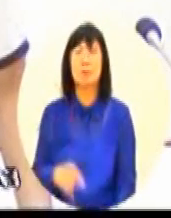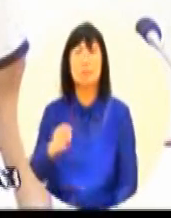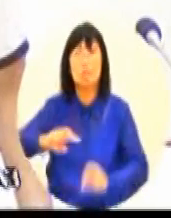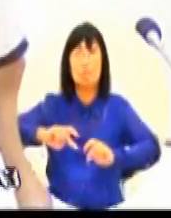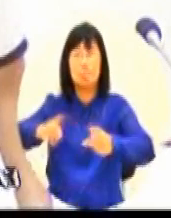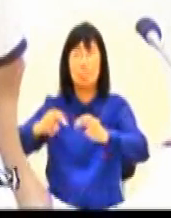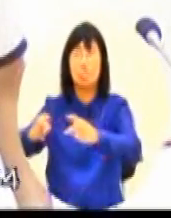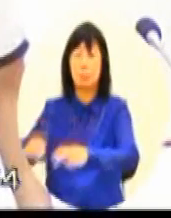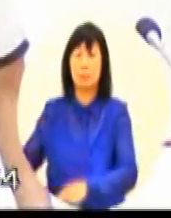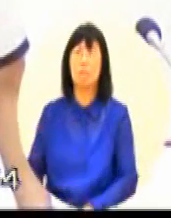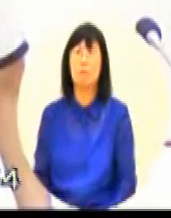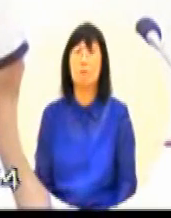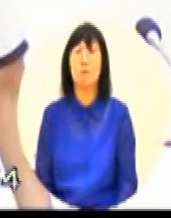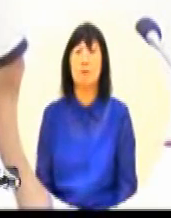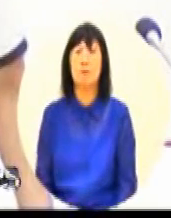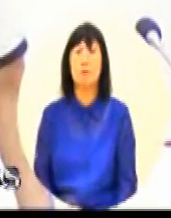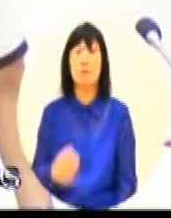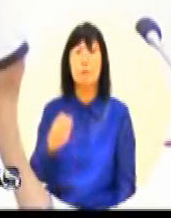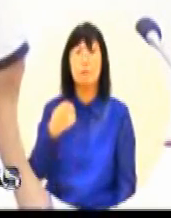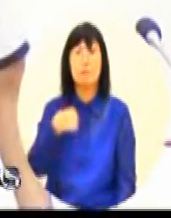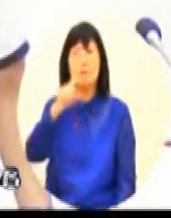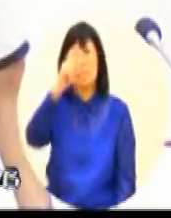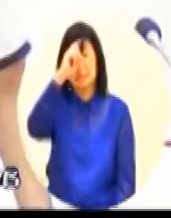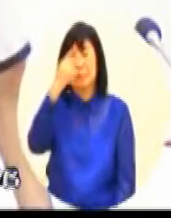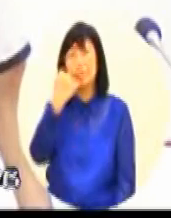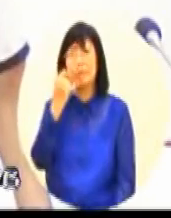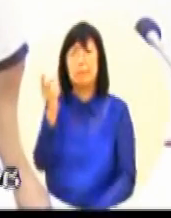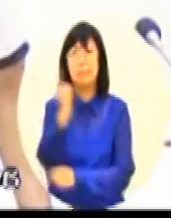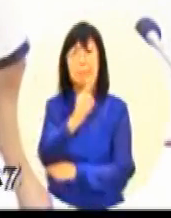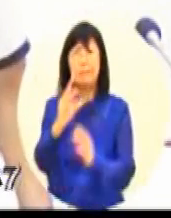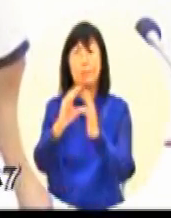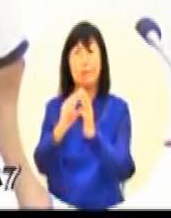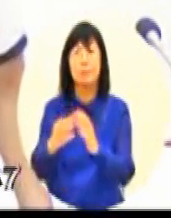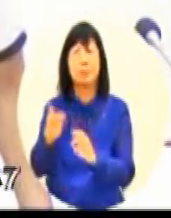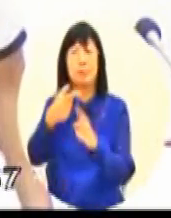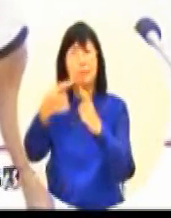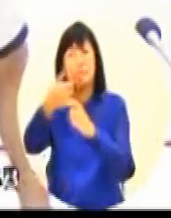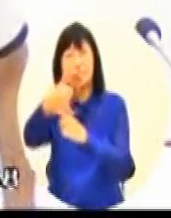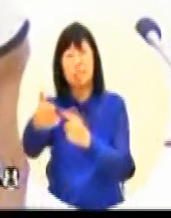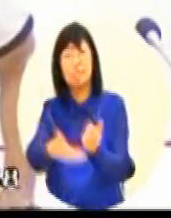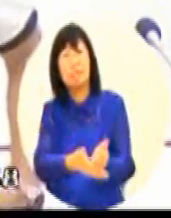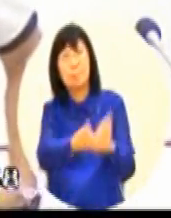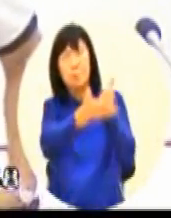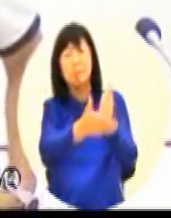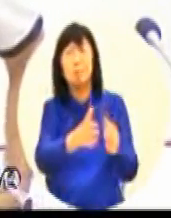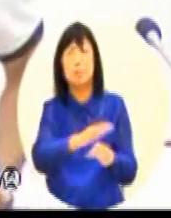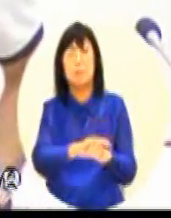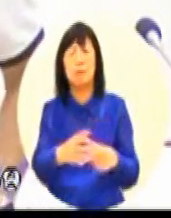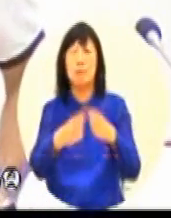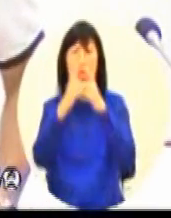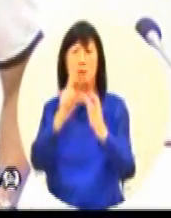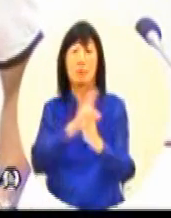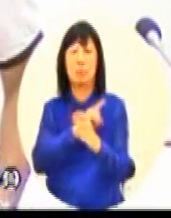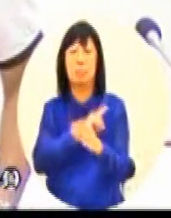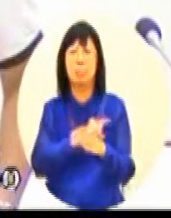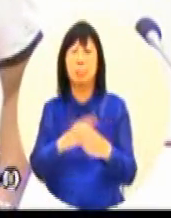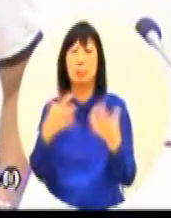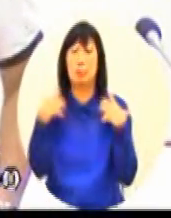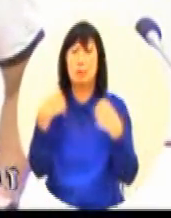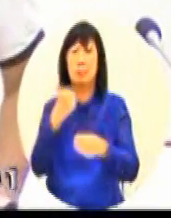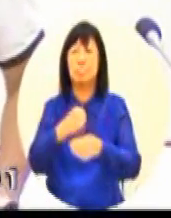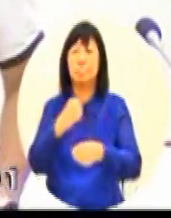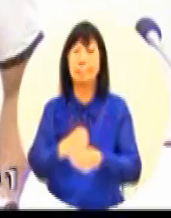改善，那是最好不过。消防局人员绝对感谢你，而且这个也回归他的本业，